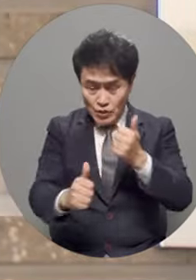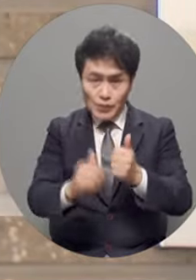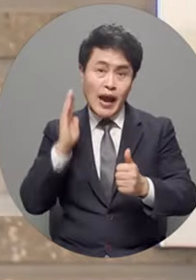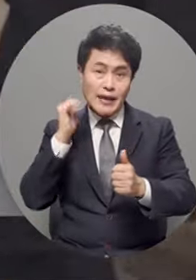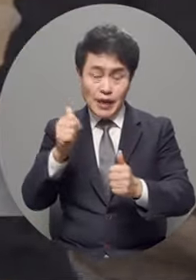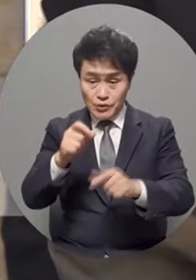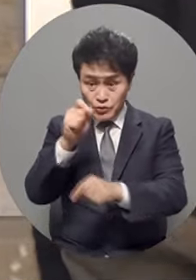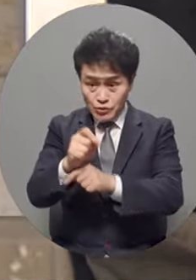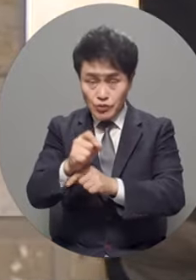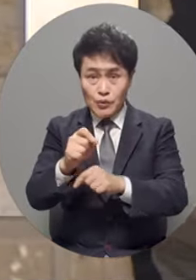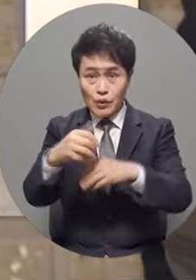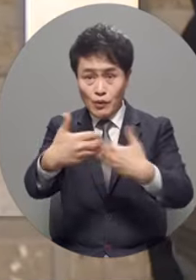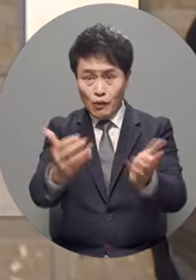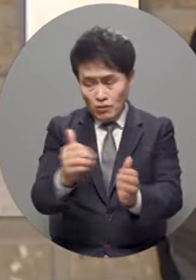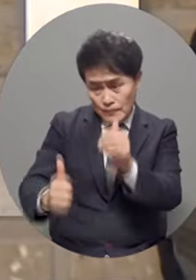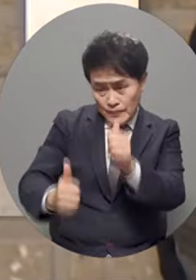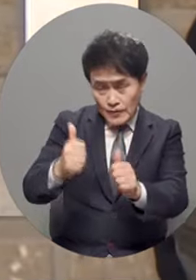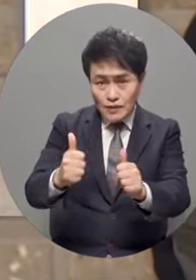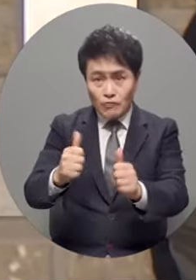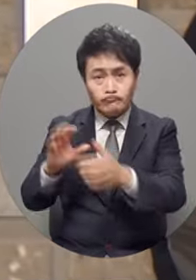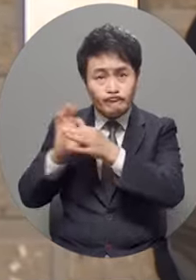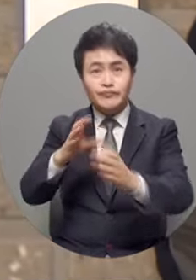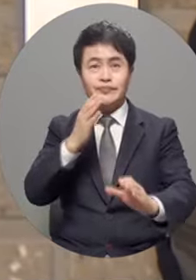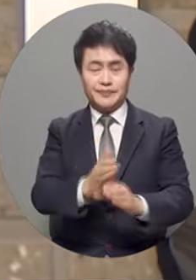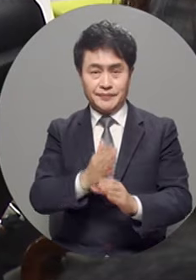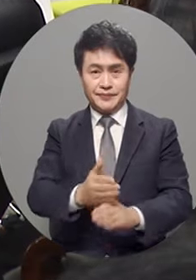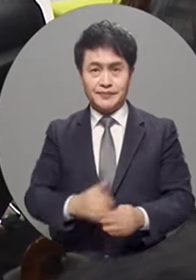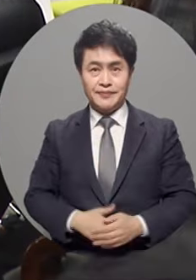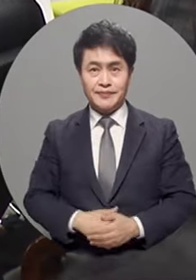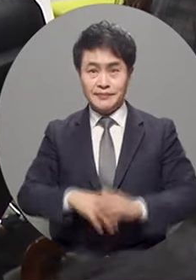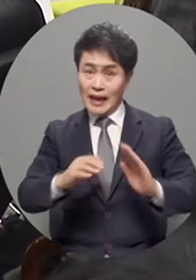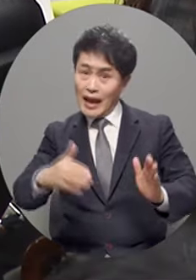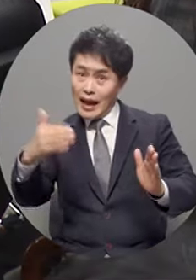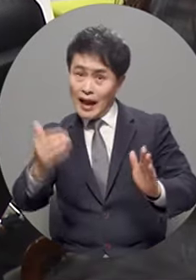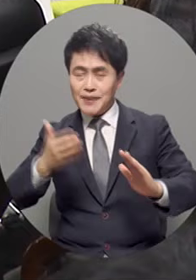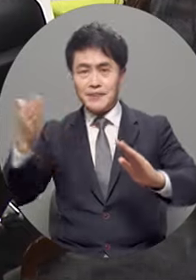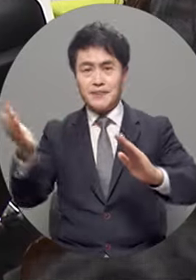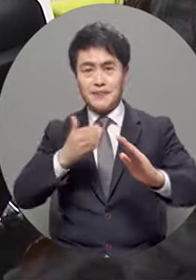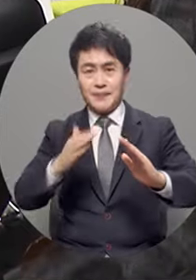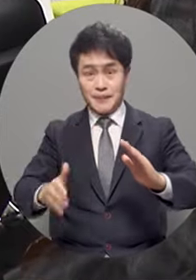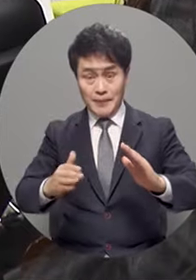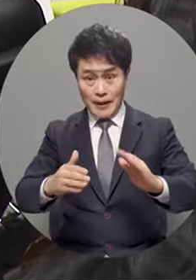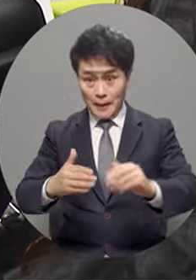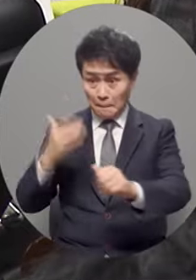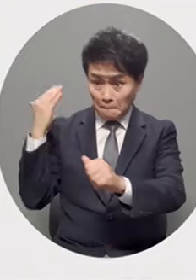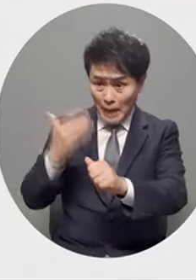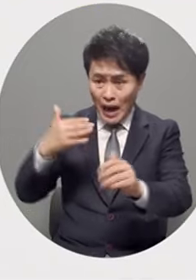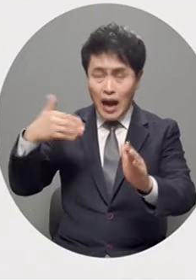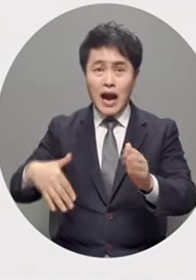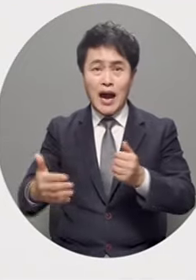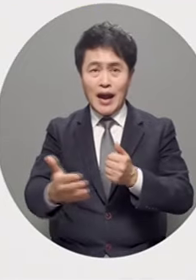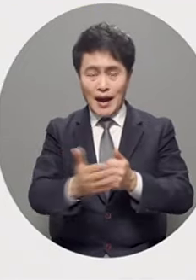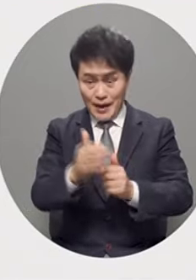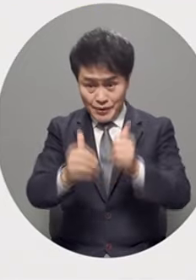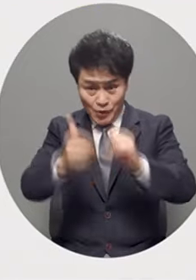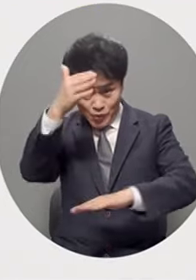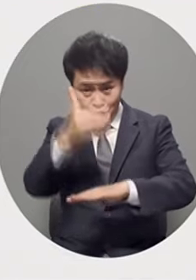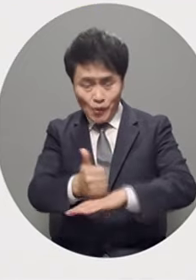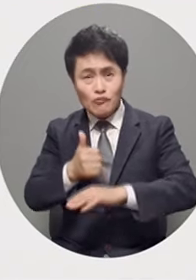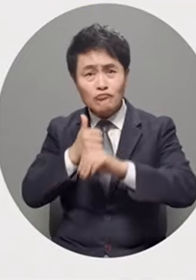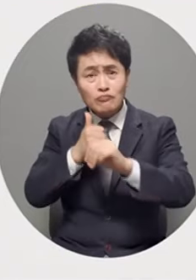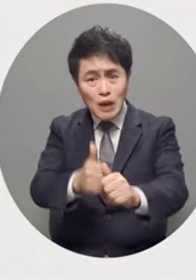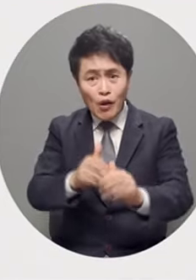대통령실 출신 인사들 간의 경선도 진행 중입니다. 아직 공식적인 컷오프 발표가 없지만 경선 결과에 따라